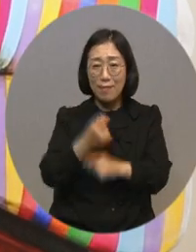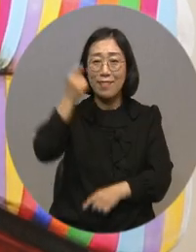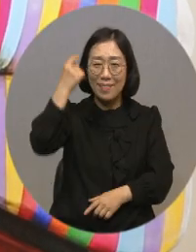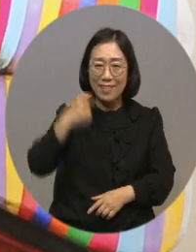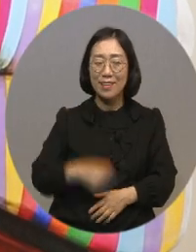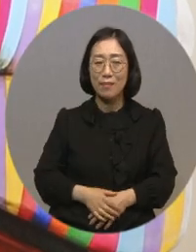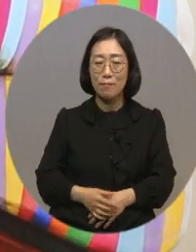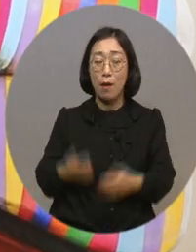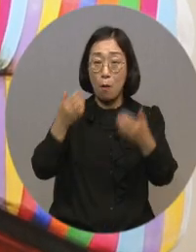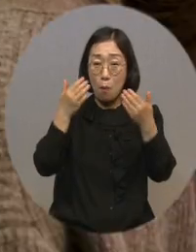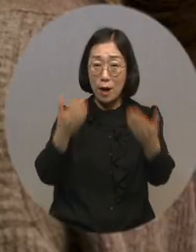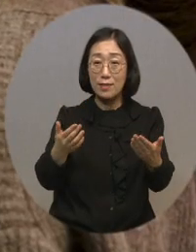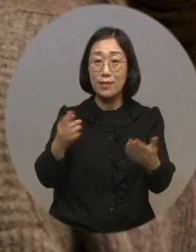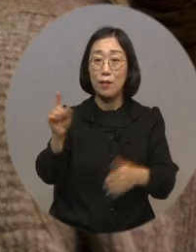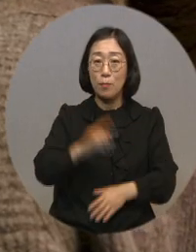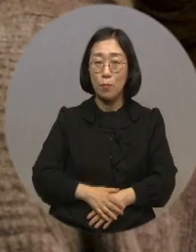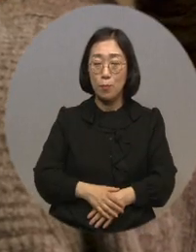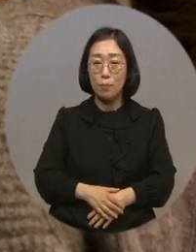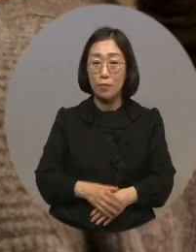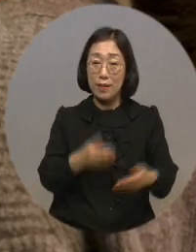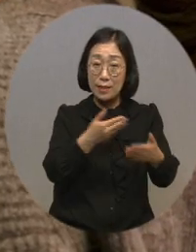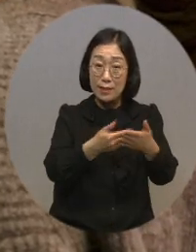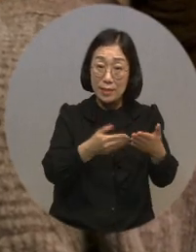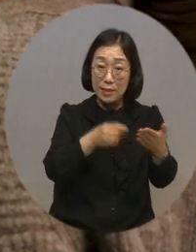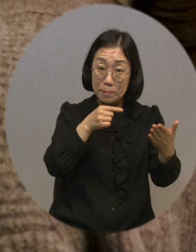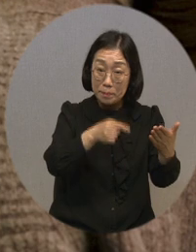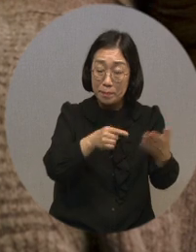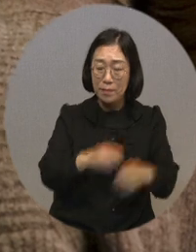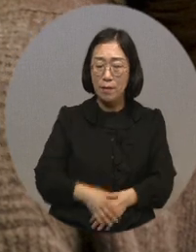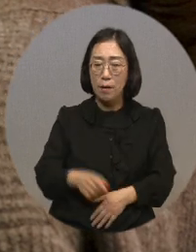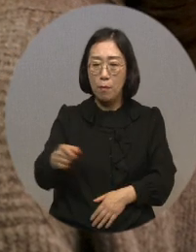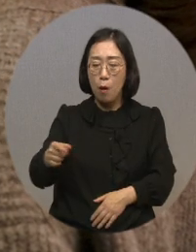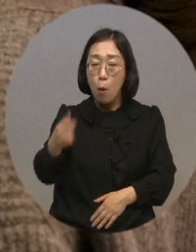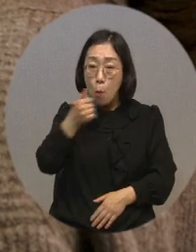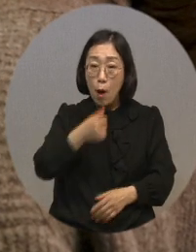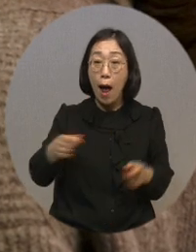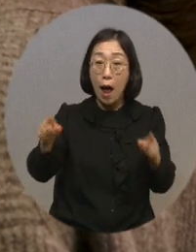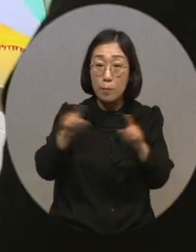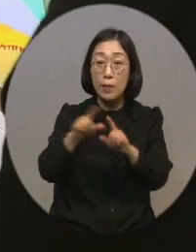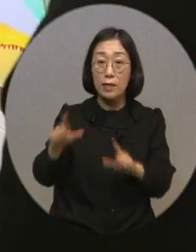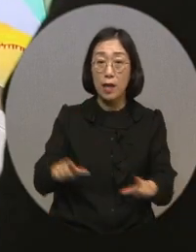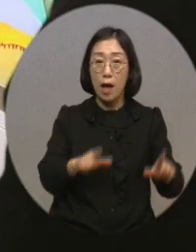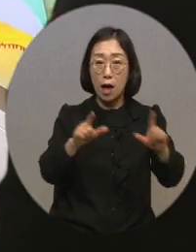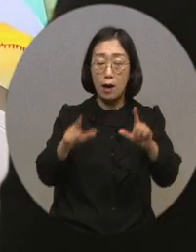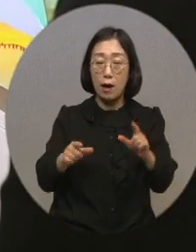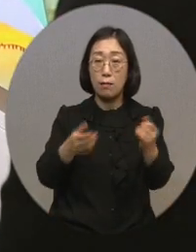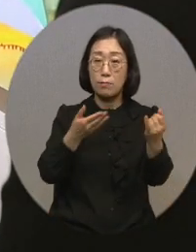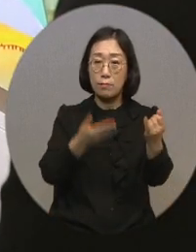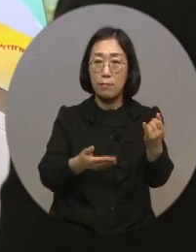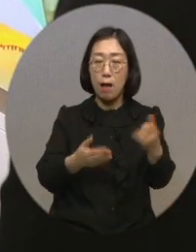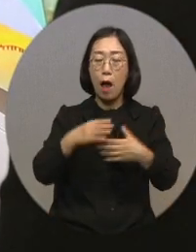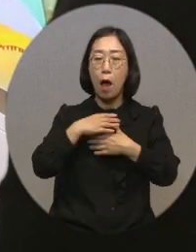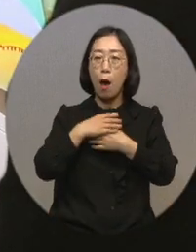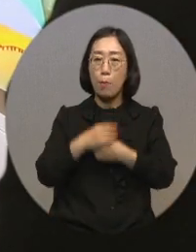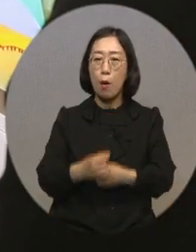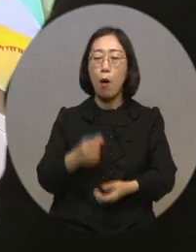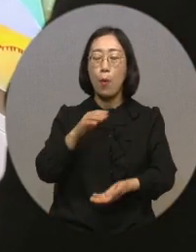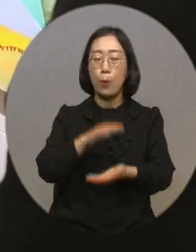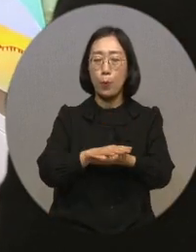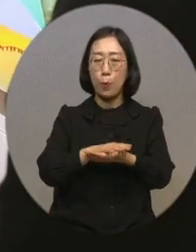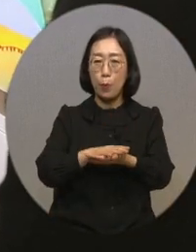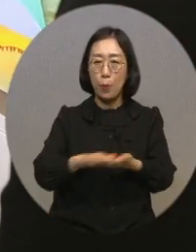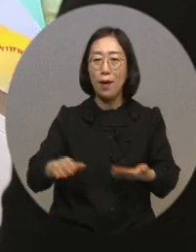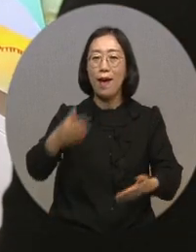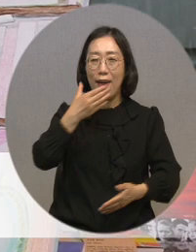분명 확실한 것은 작가와 고양이들이 함께함으로써 작가는 더없이 평안하고 행복하다는